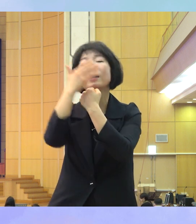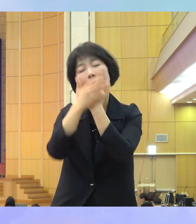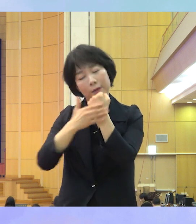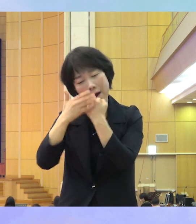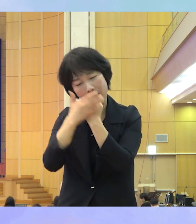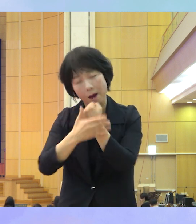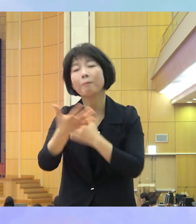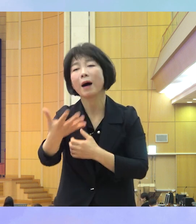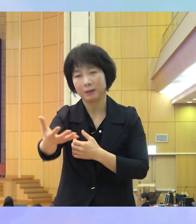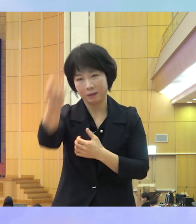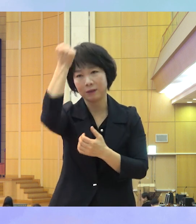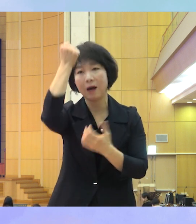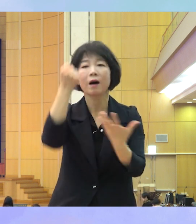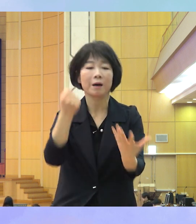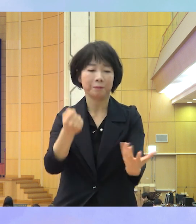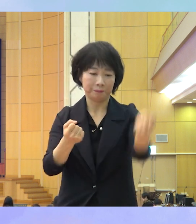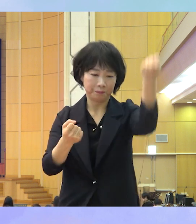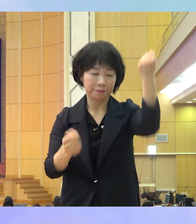은혜 받으라.